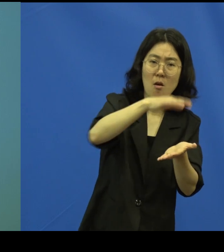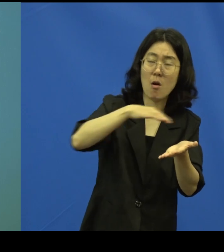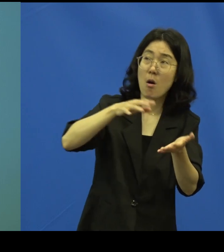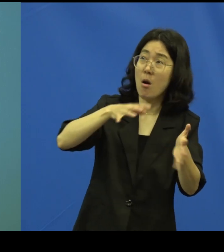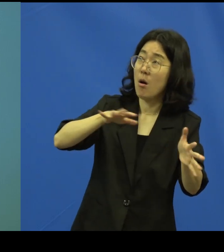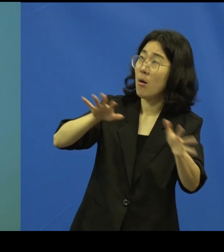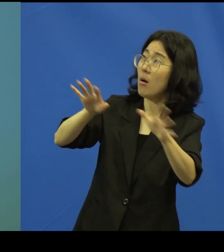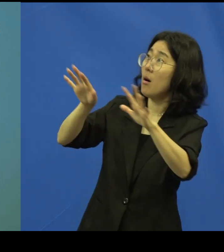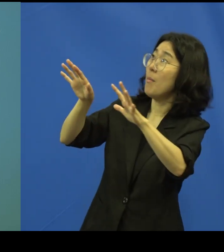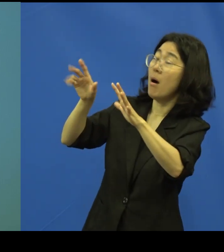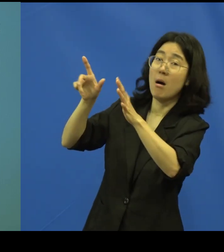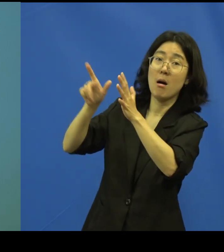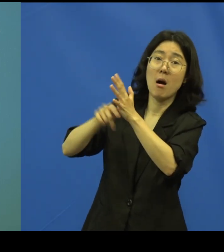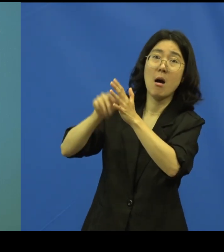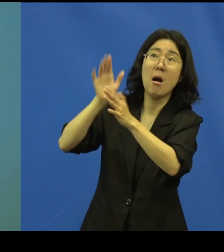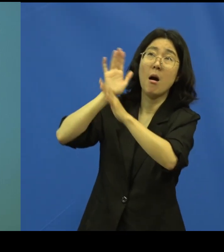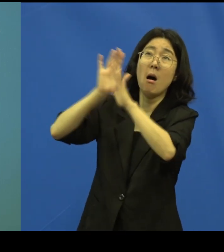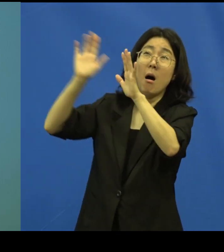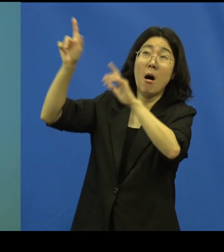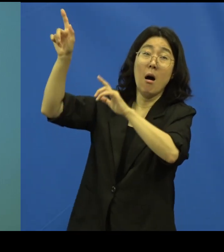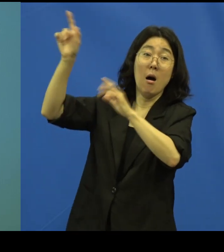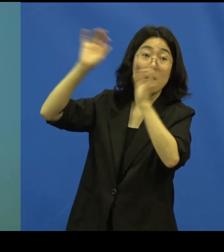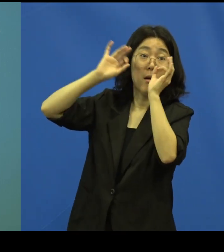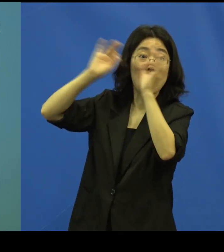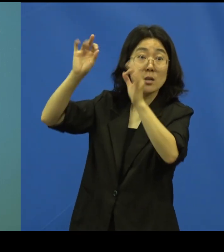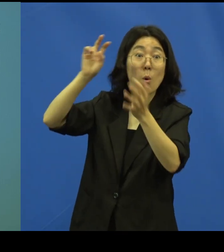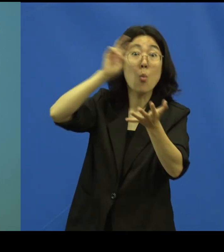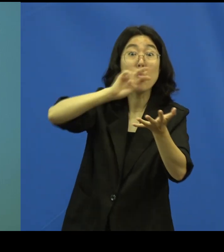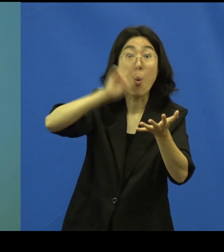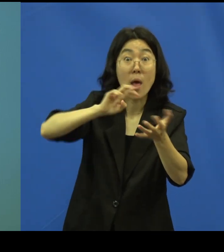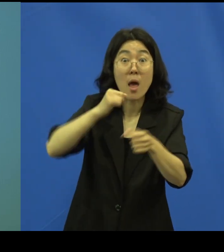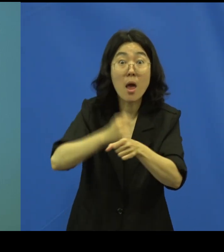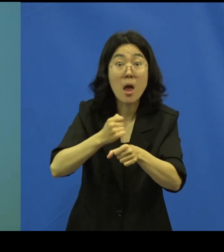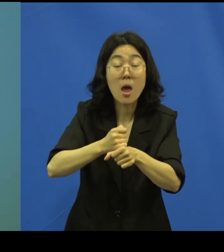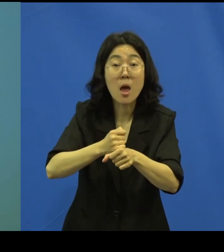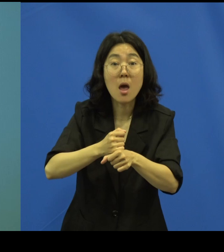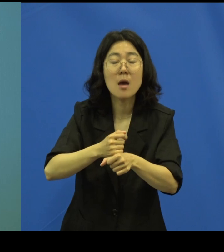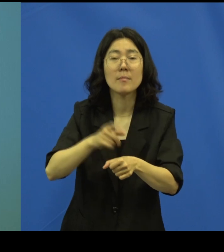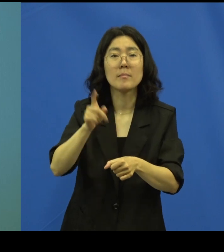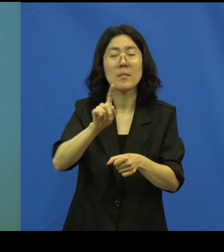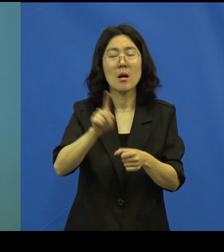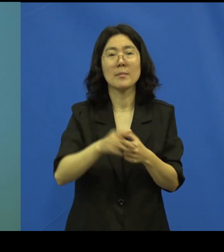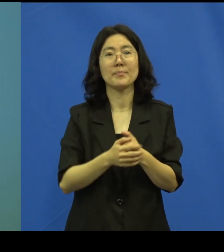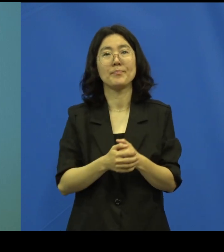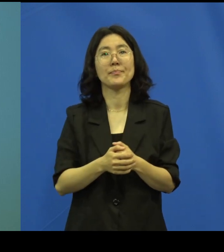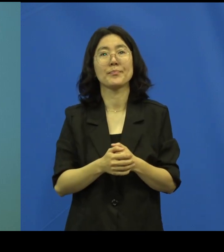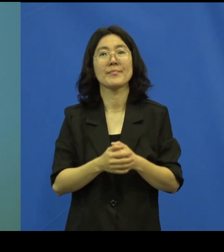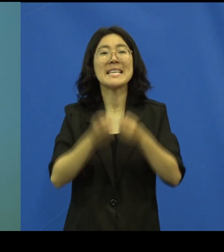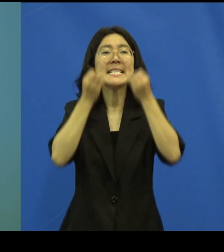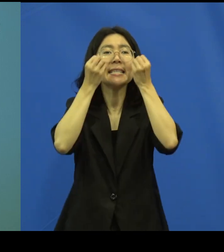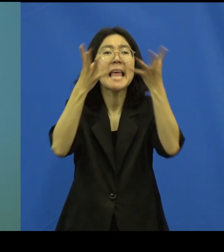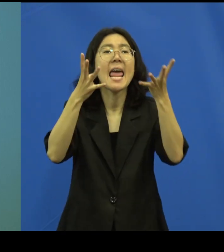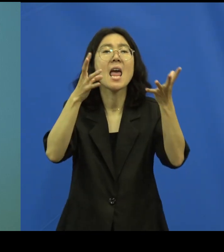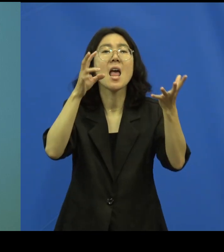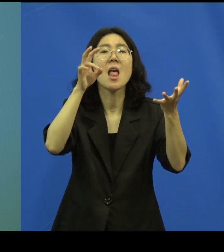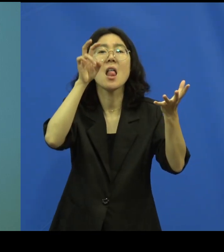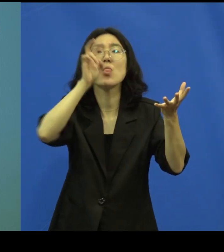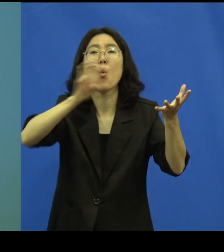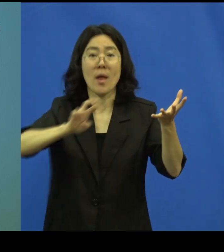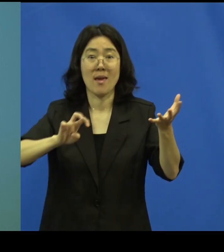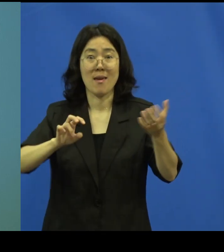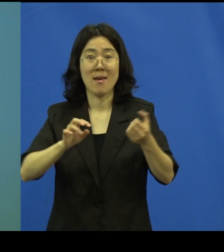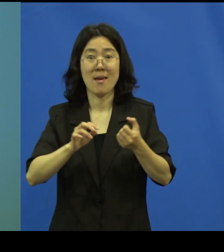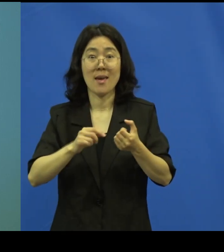천사들이 함께 동원돼요. 여기는 세 번의 노래가 나오는데 천상의 노래들이 새 노래를,